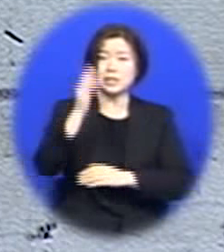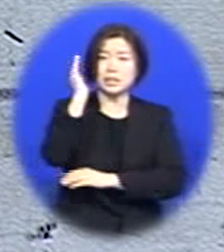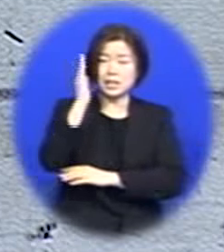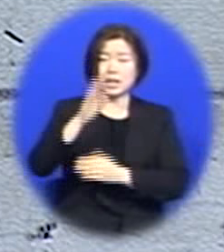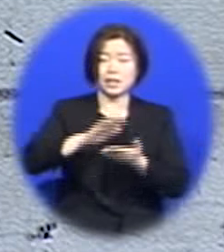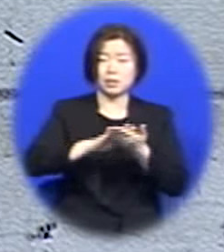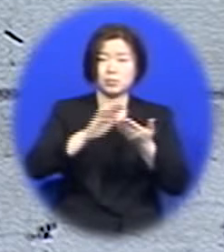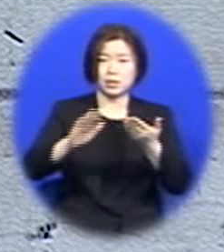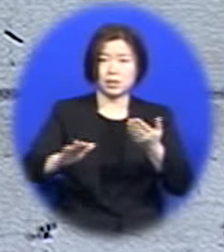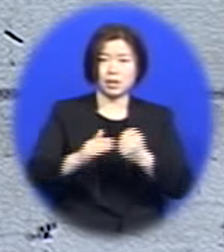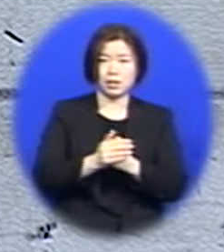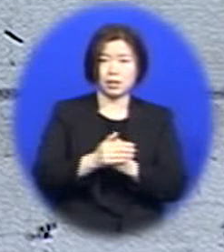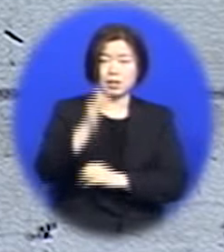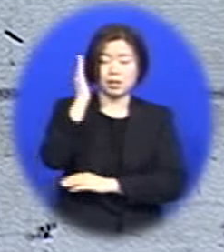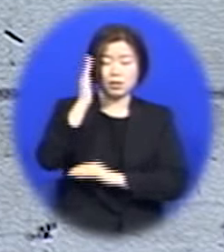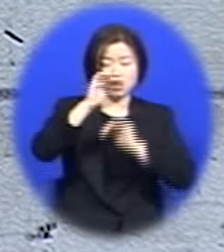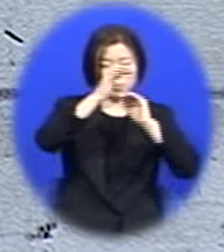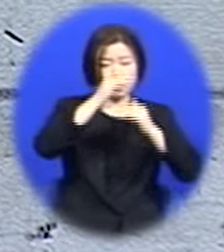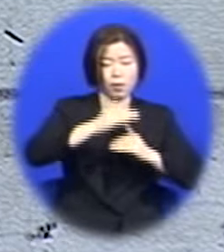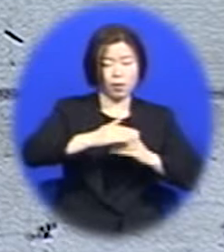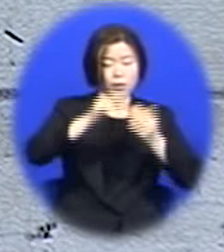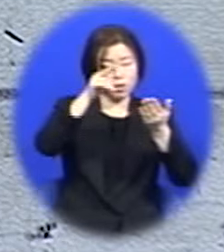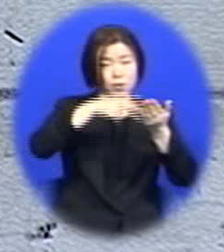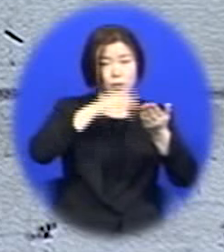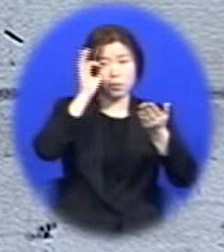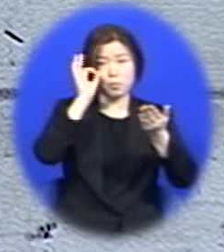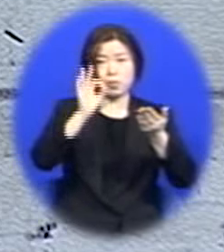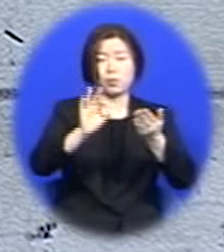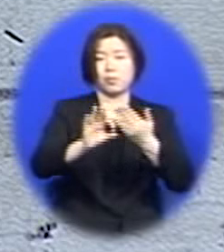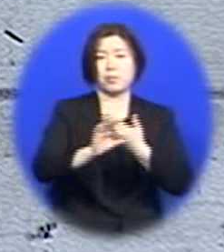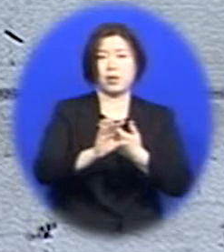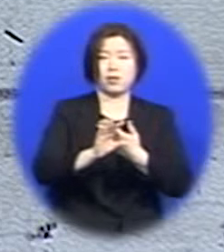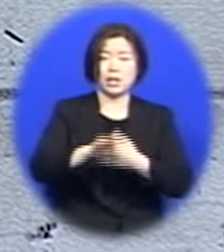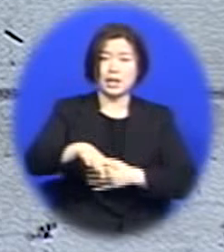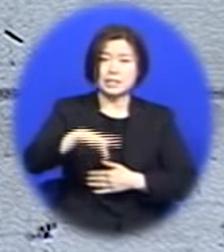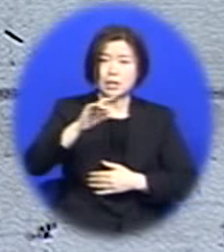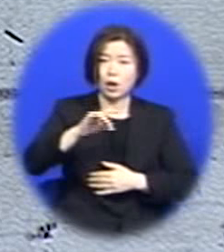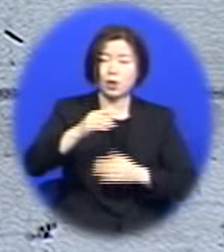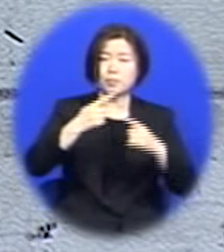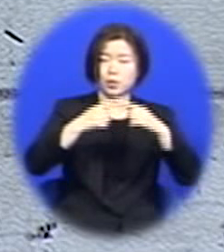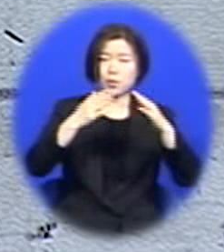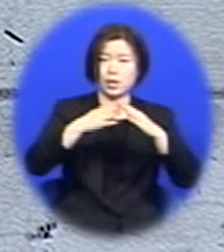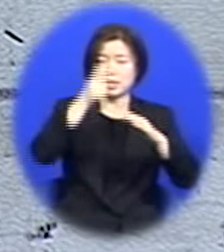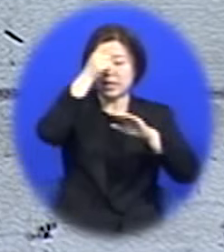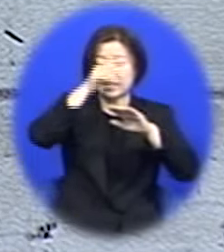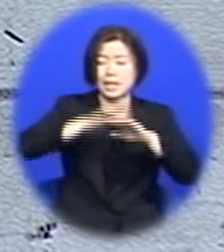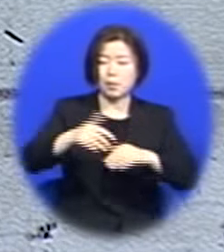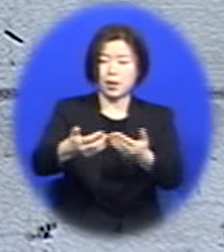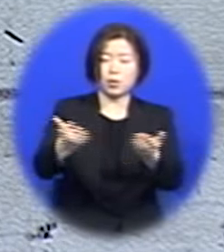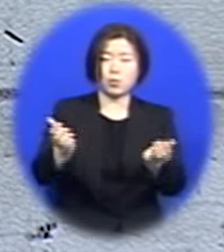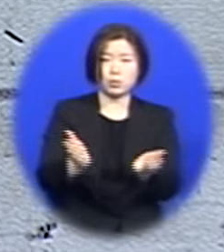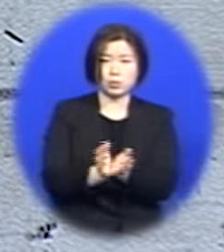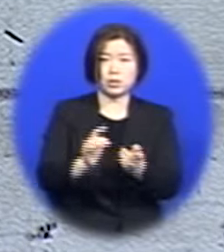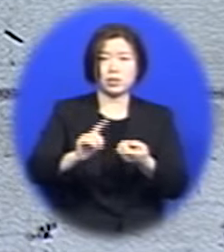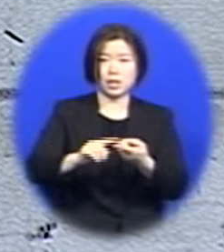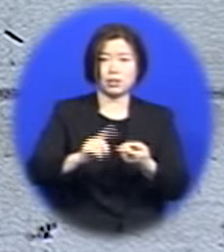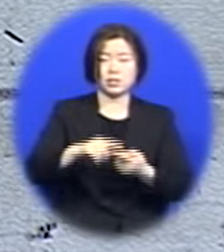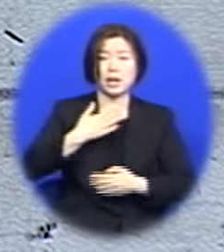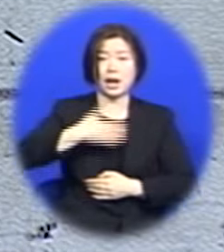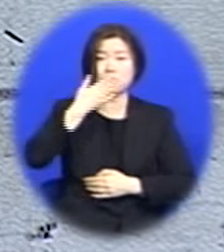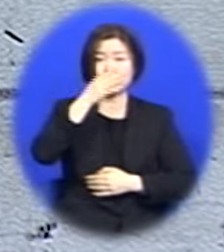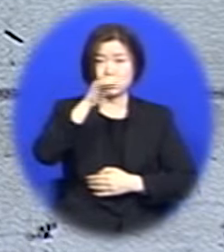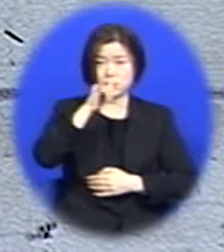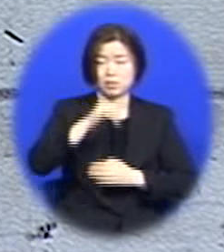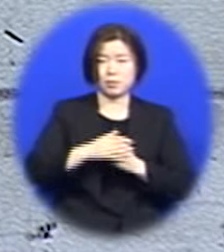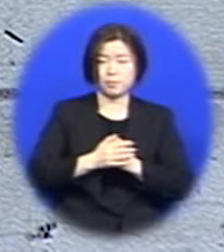그런데 내용을 가만히 읽어보면 초대교회는 예배 공동체였던 것을 알 수가 있습니다.